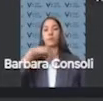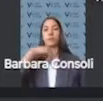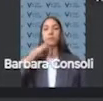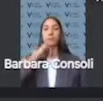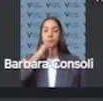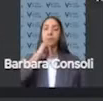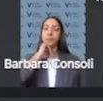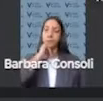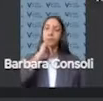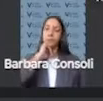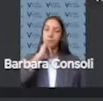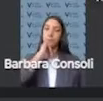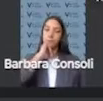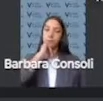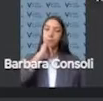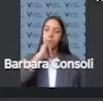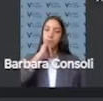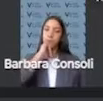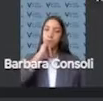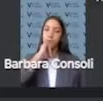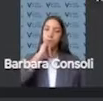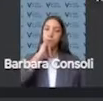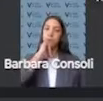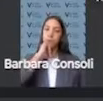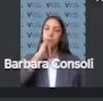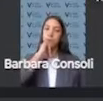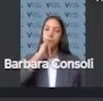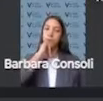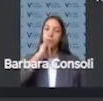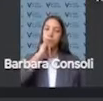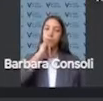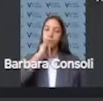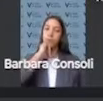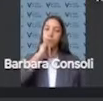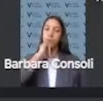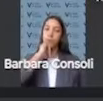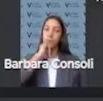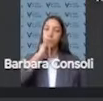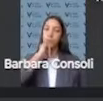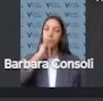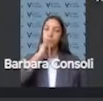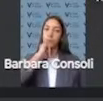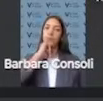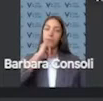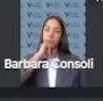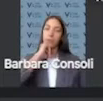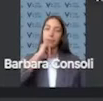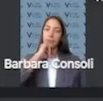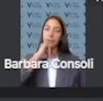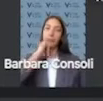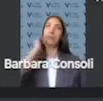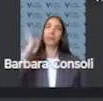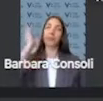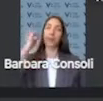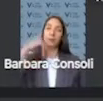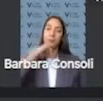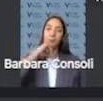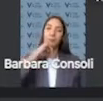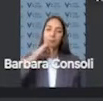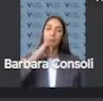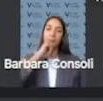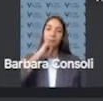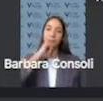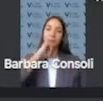Abbiamo avuto l'esempio lampante della magistratura, c'è qualcuno che ha fatto l'esame e Barbara ci ha dimostrato, ha messo in luce